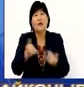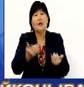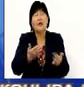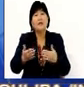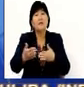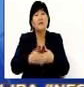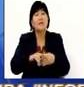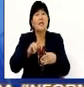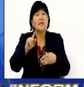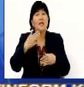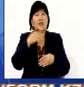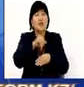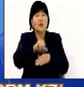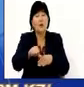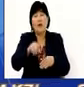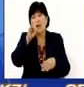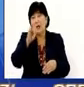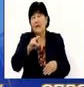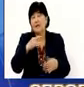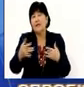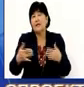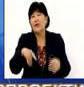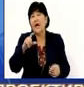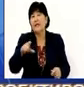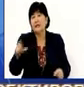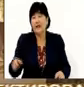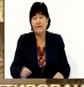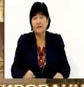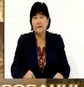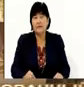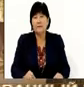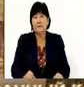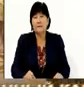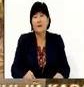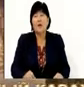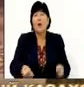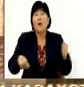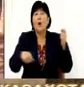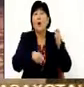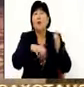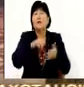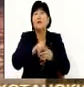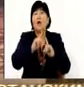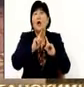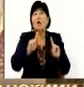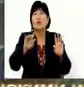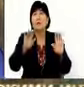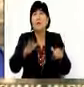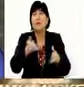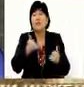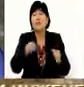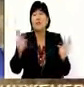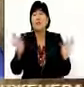из ближнего и дальнего зарубежья казахстанских артистов кабы занимают особое место среди